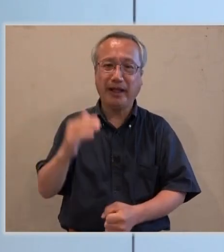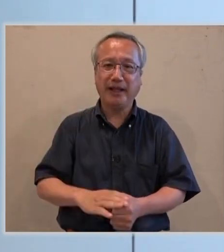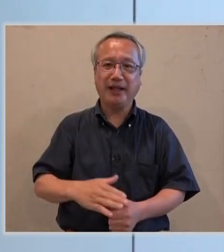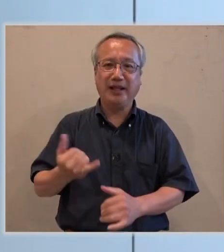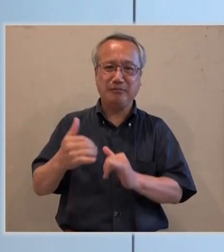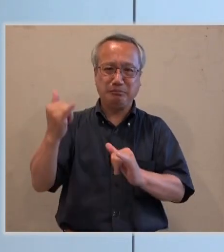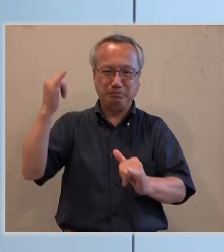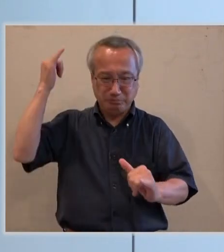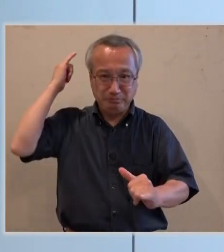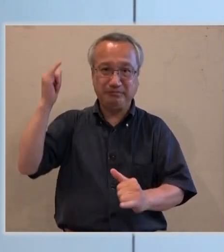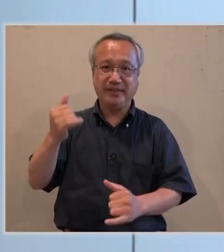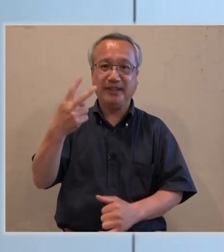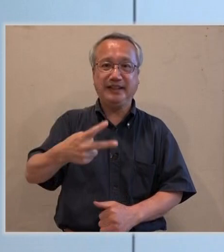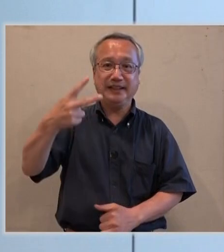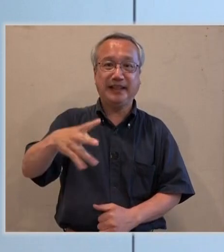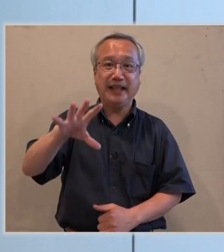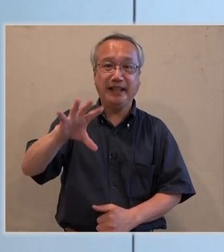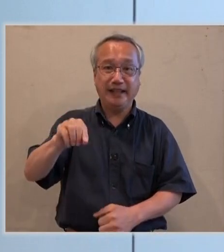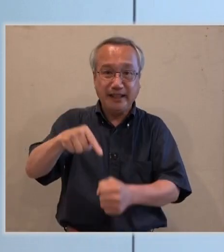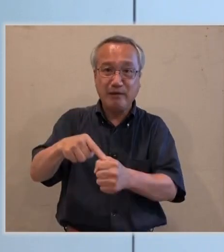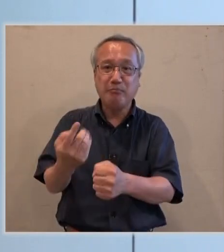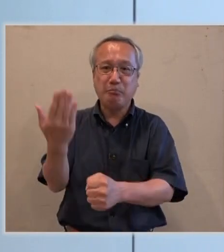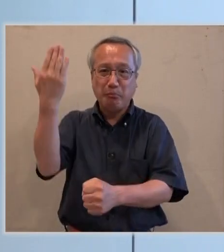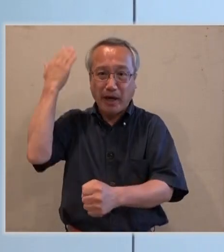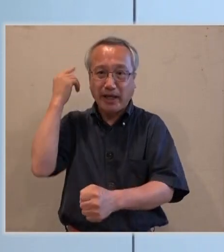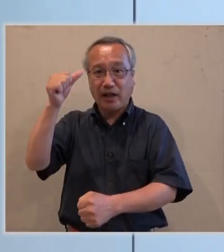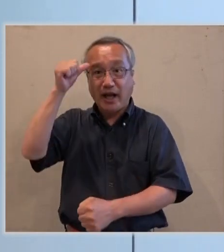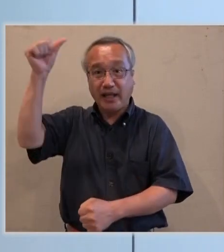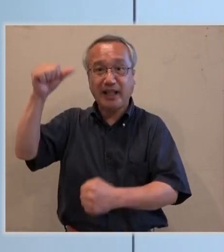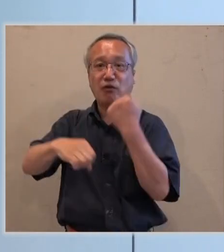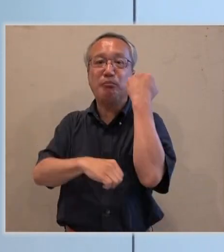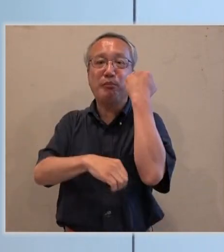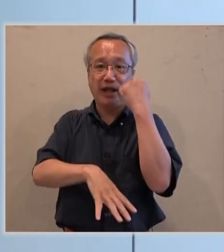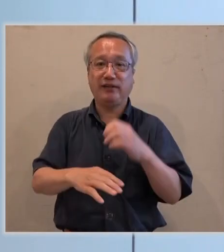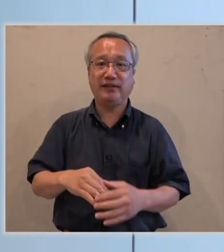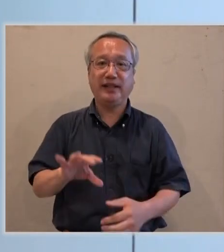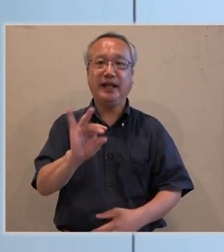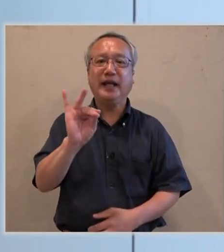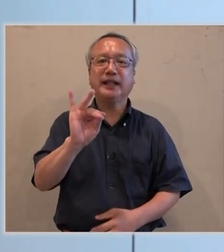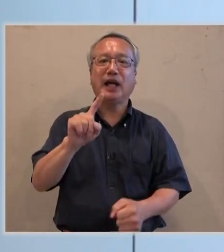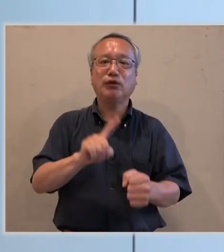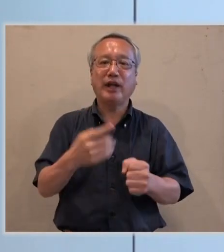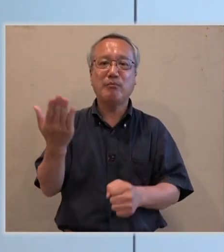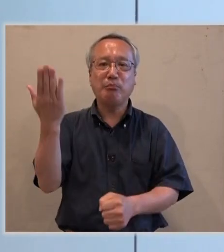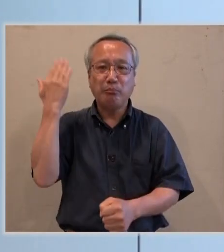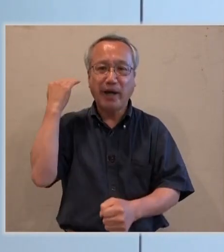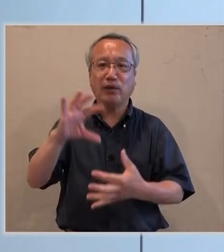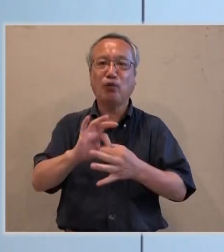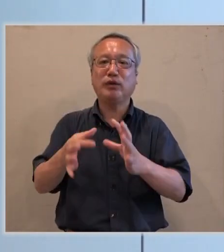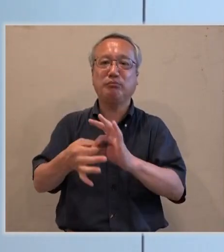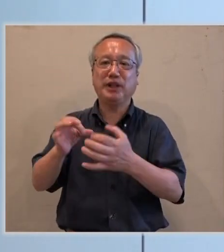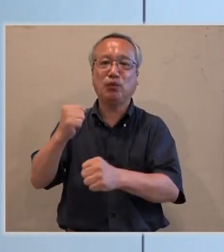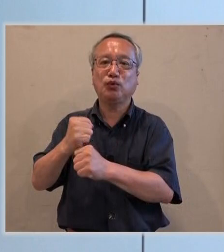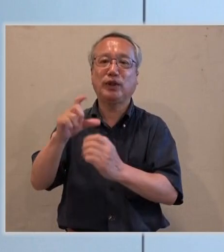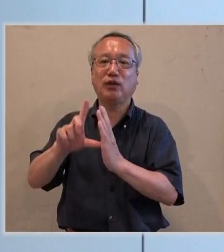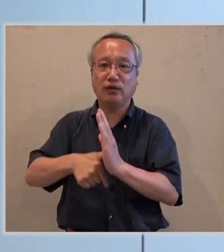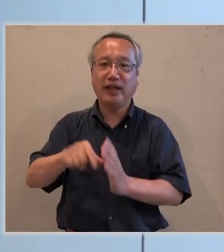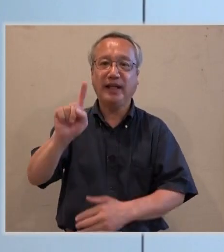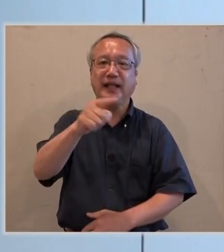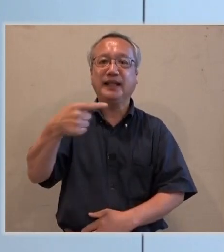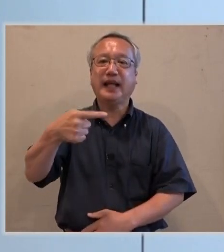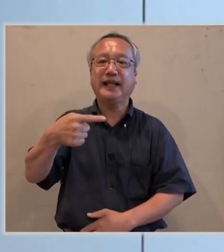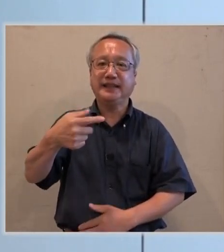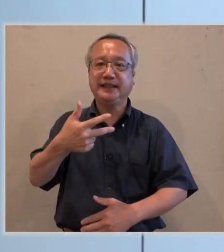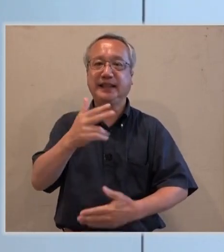年近く前のアイデアをベースに作りました。やはり100年前のオリンピックを作った時期というのはもう第一次世界